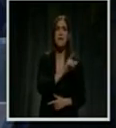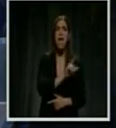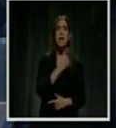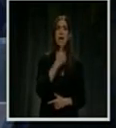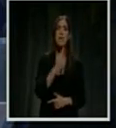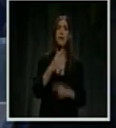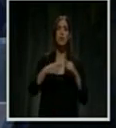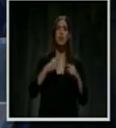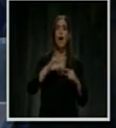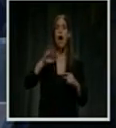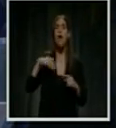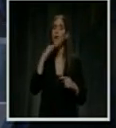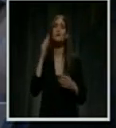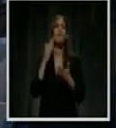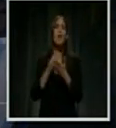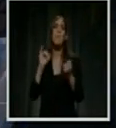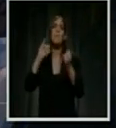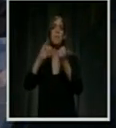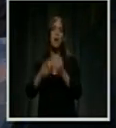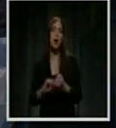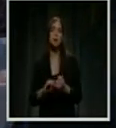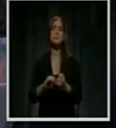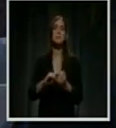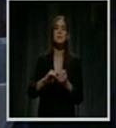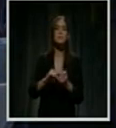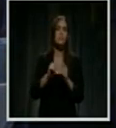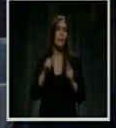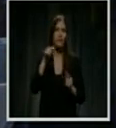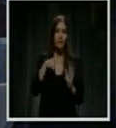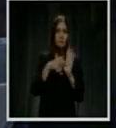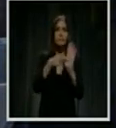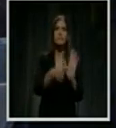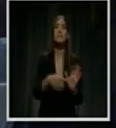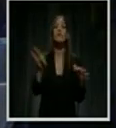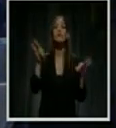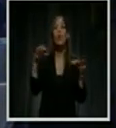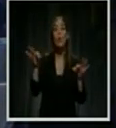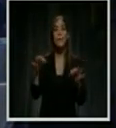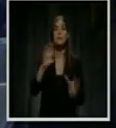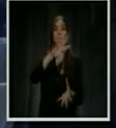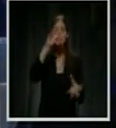huwa dokument illi jiġbor dawn id-dokumenti kollha ħa nagħdihom lok li hemm.